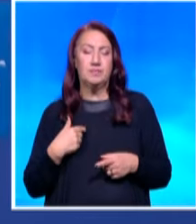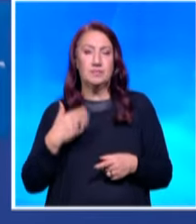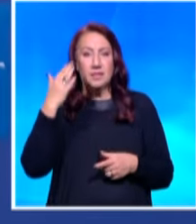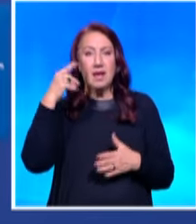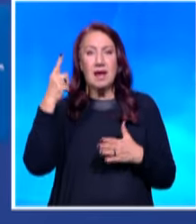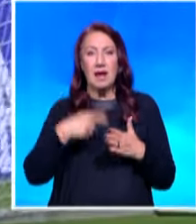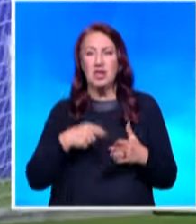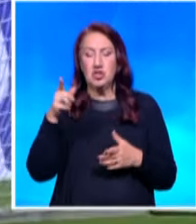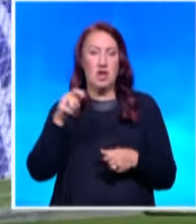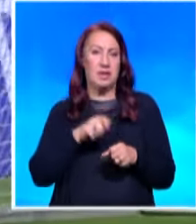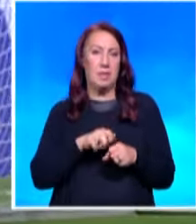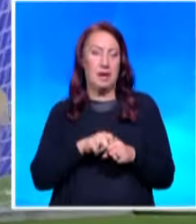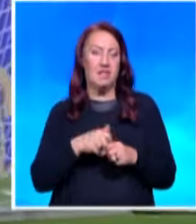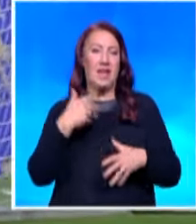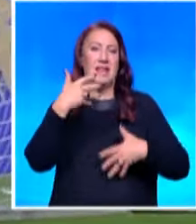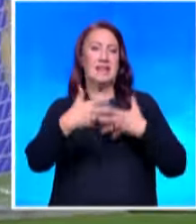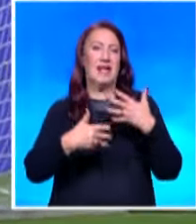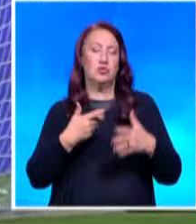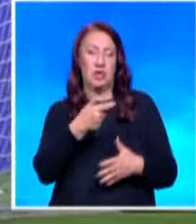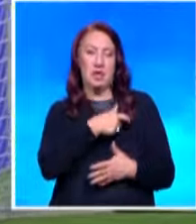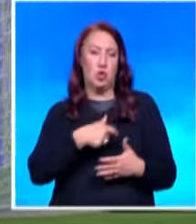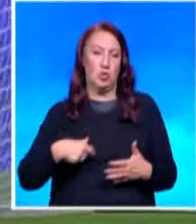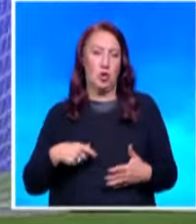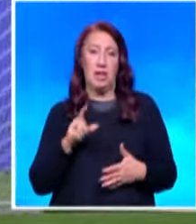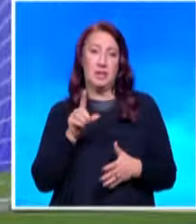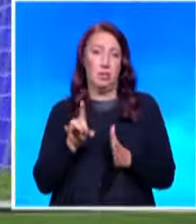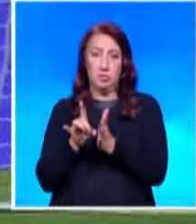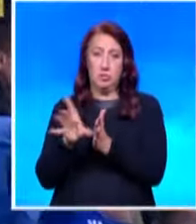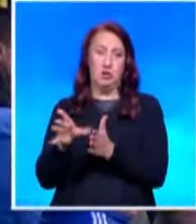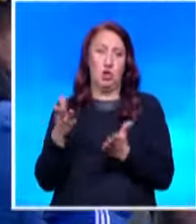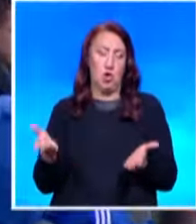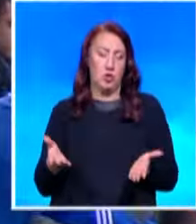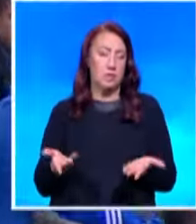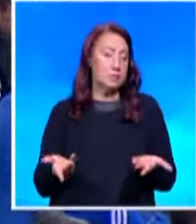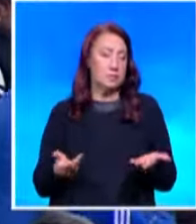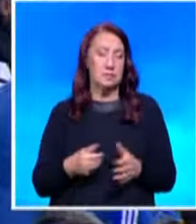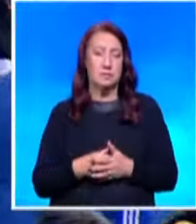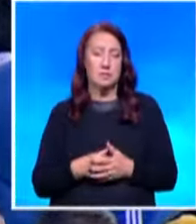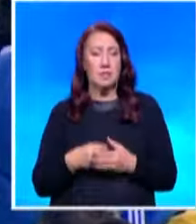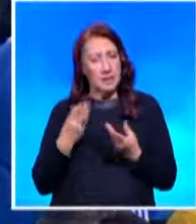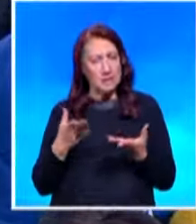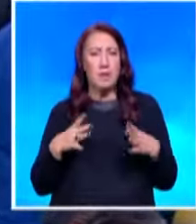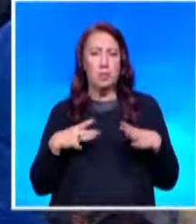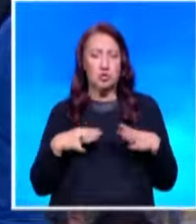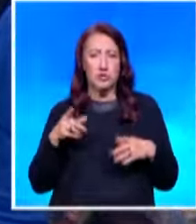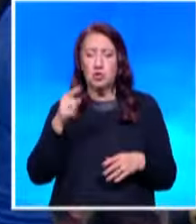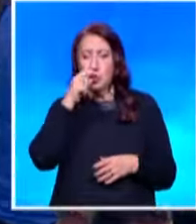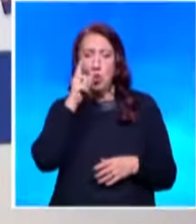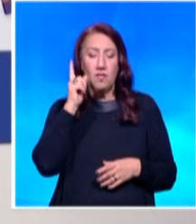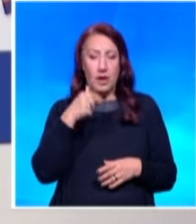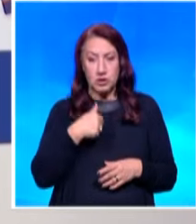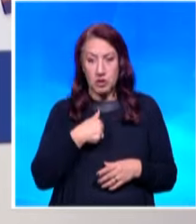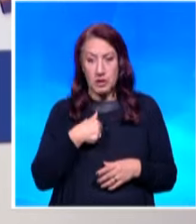с националния отбор. Не може да го изридаме просто така, да го оставим извън групата. Той е един от най-важните наши играчи.